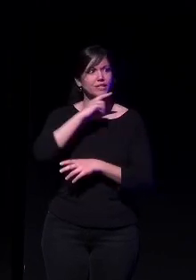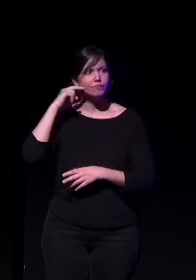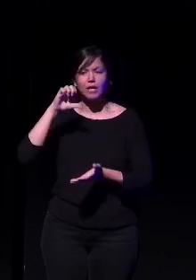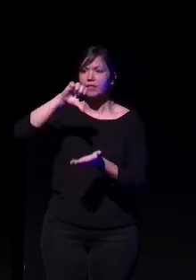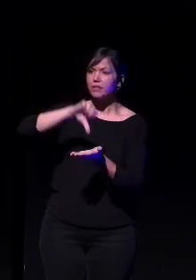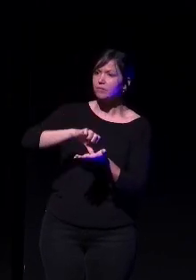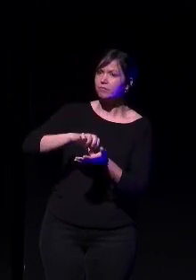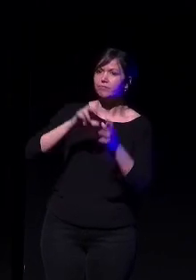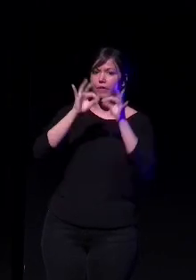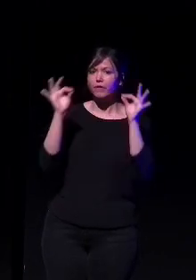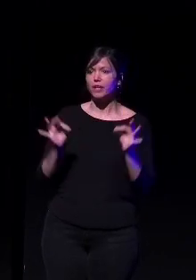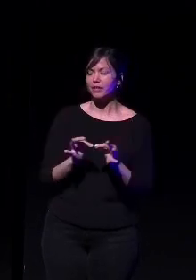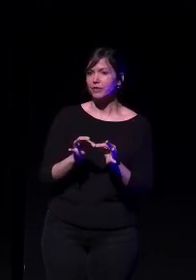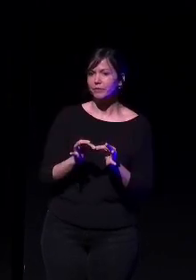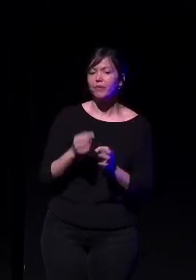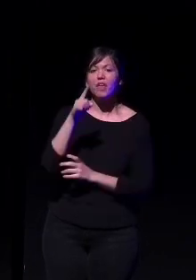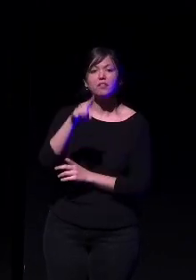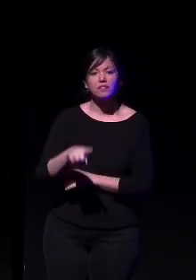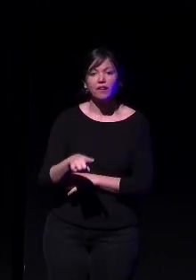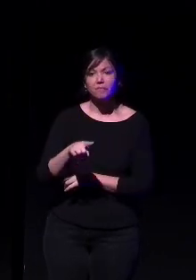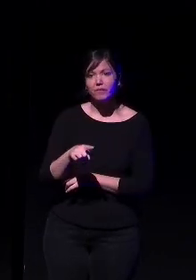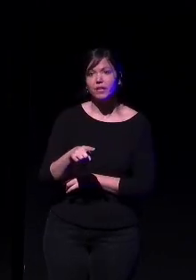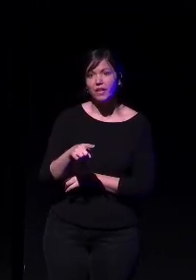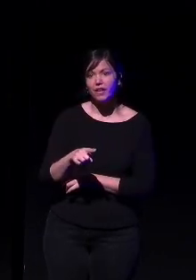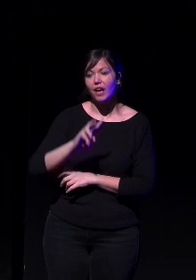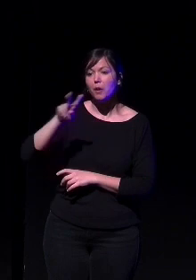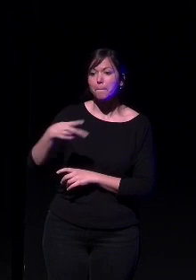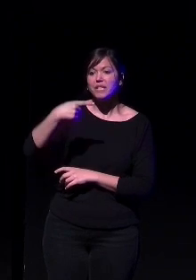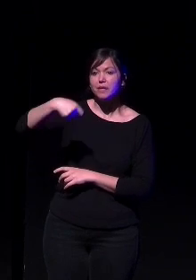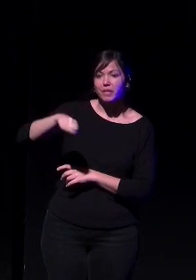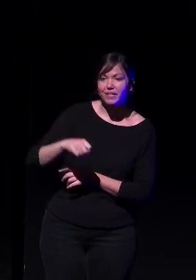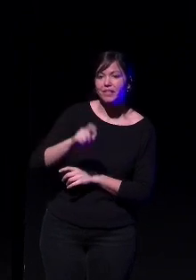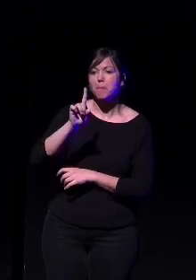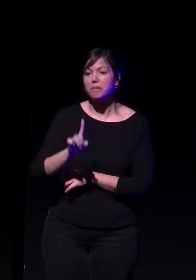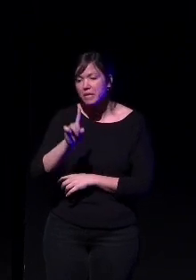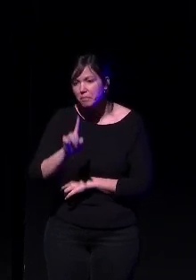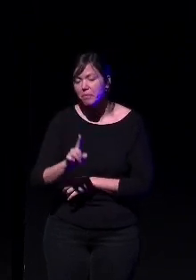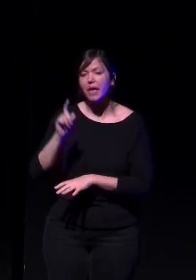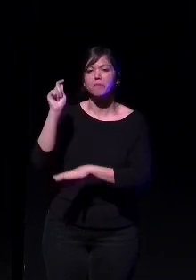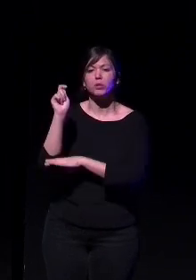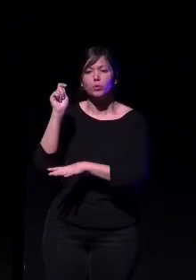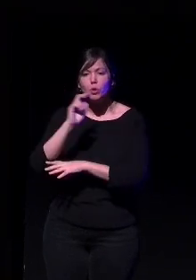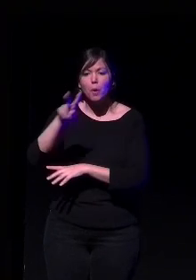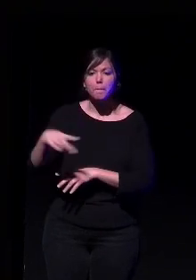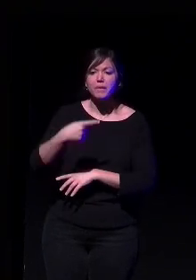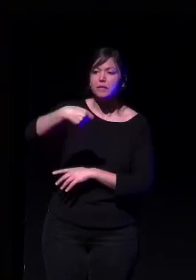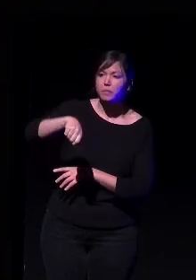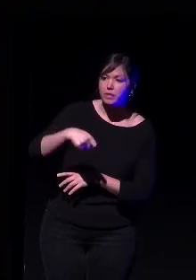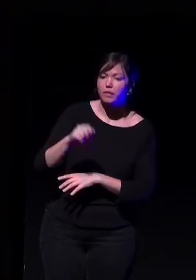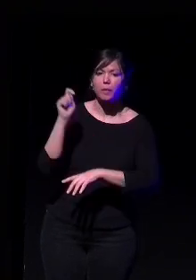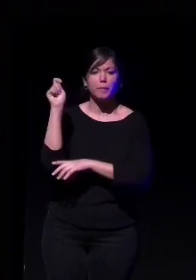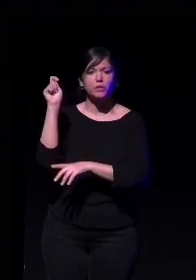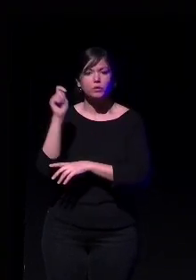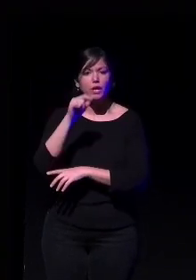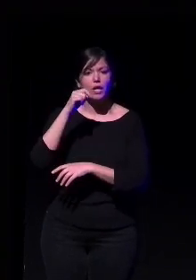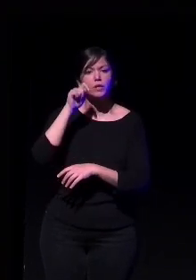ciutat de Figueres. També el vicepresident primer, els vicepresidents de la Diputació, els vicepresidents del Patronat